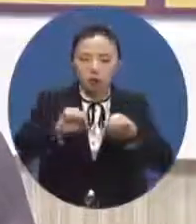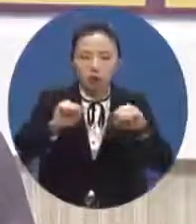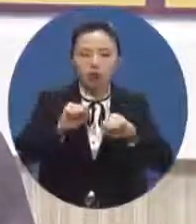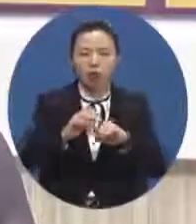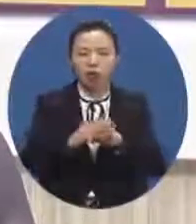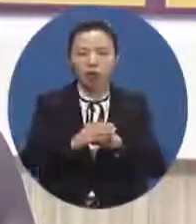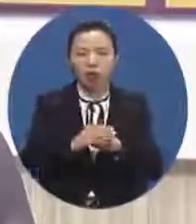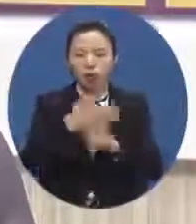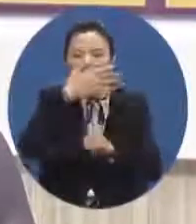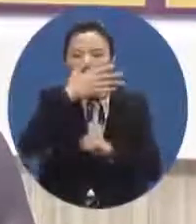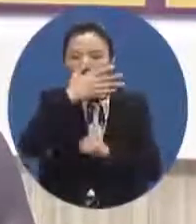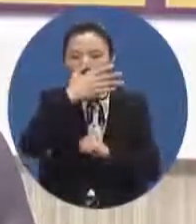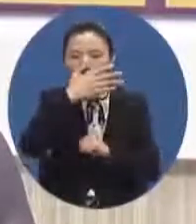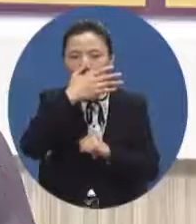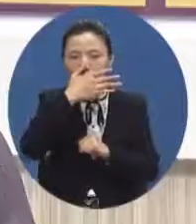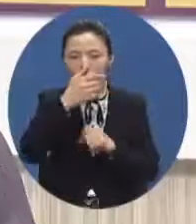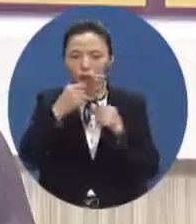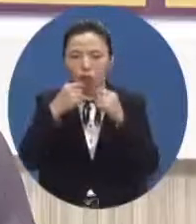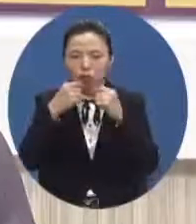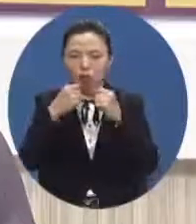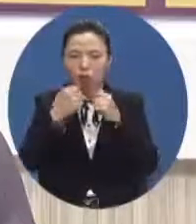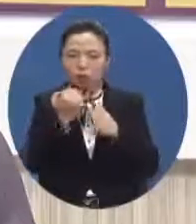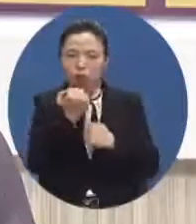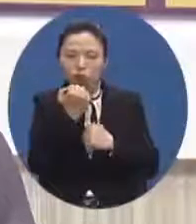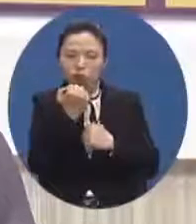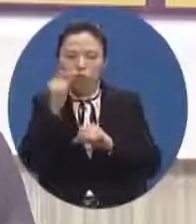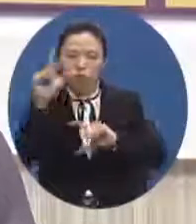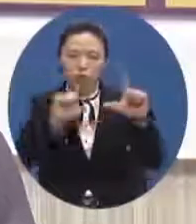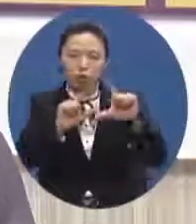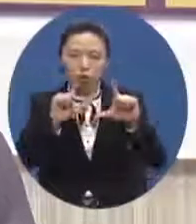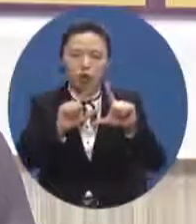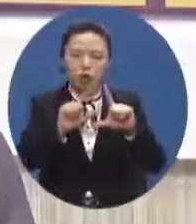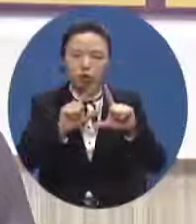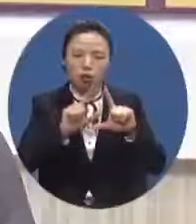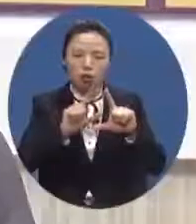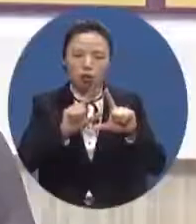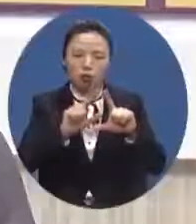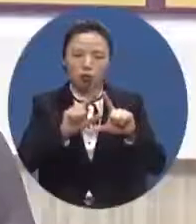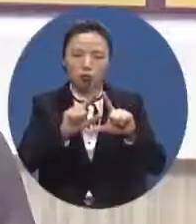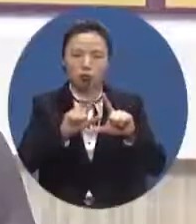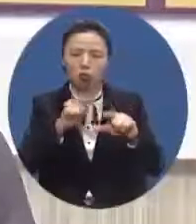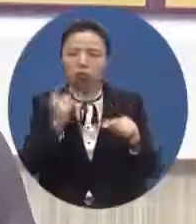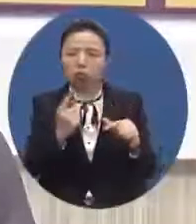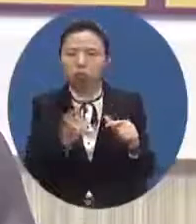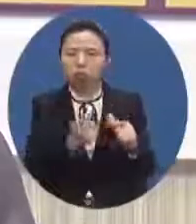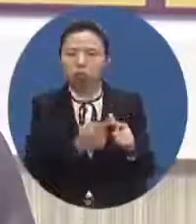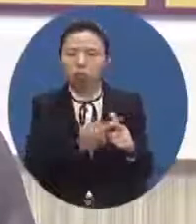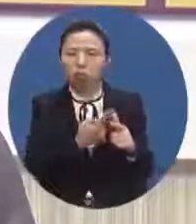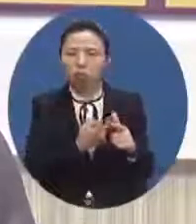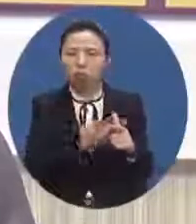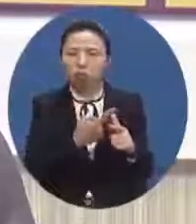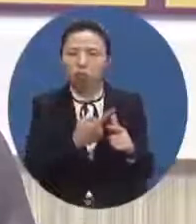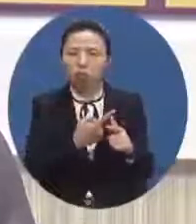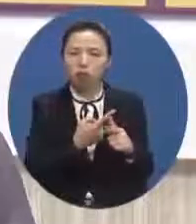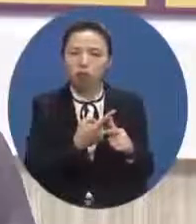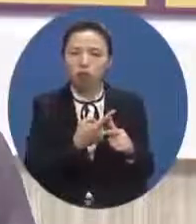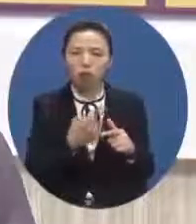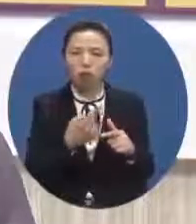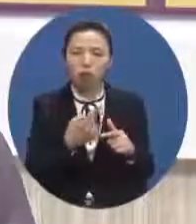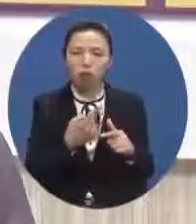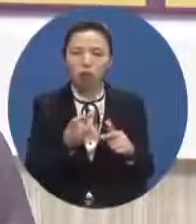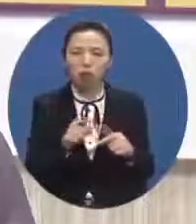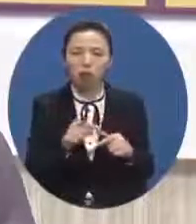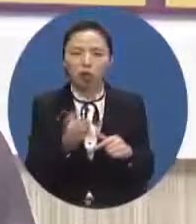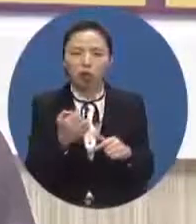해가지고 바보스럽고 우스꽝스럽고 괜히 엉뚱한 짓하고 막 그냥 실없는 농담 막 하고 하나도